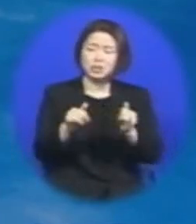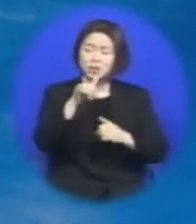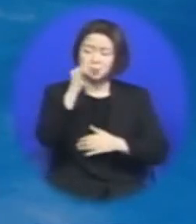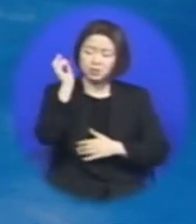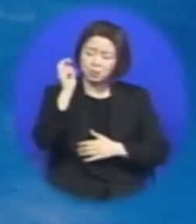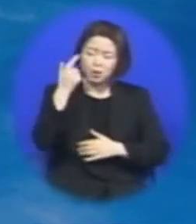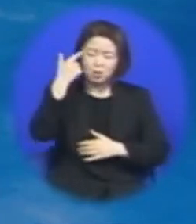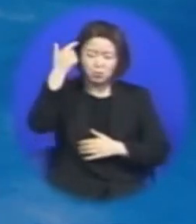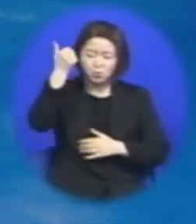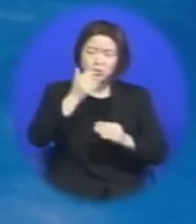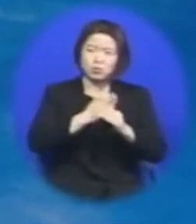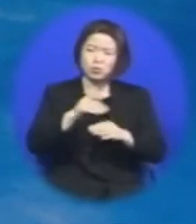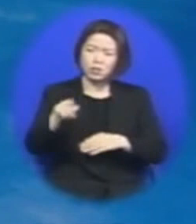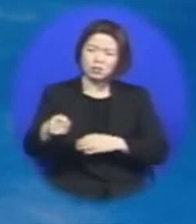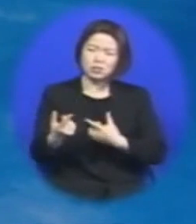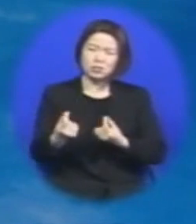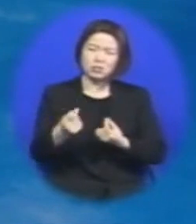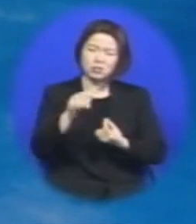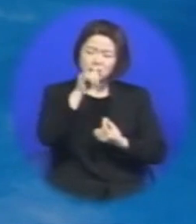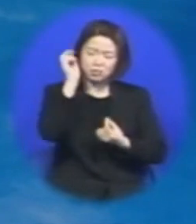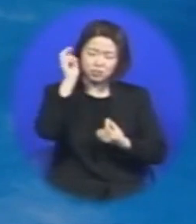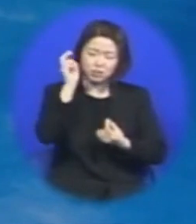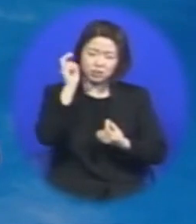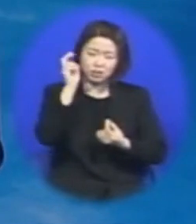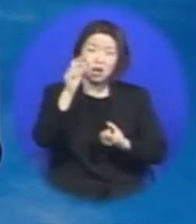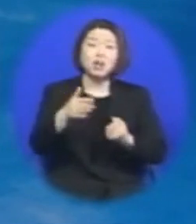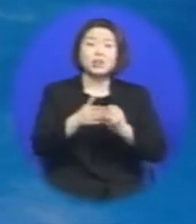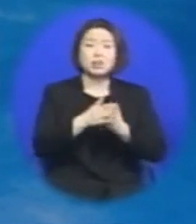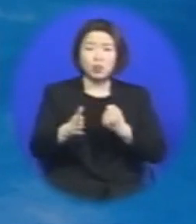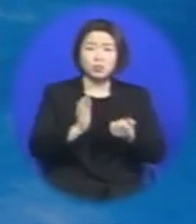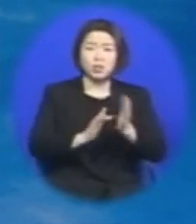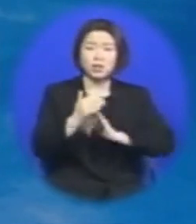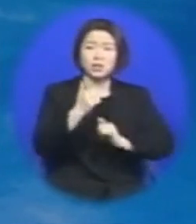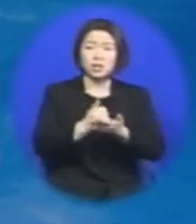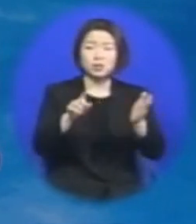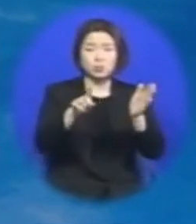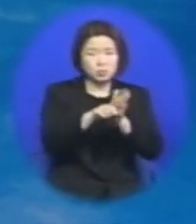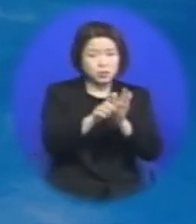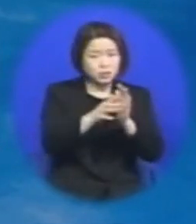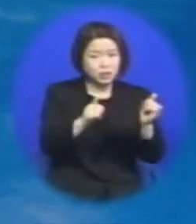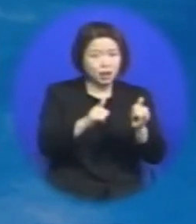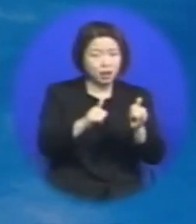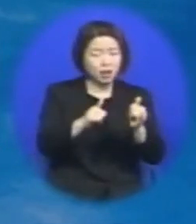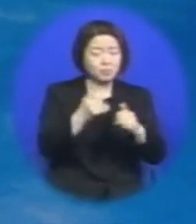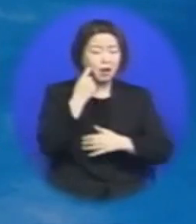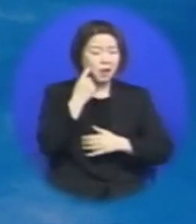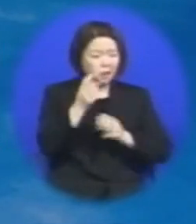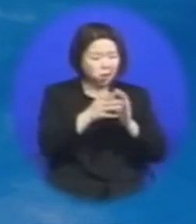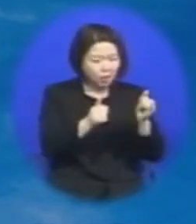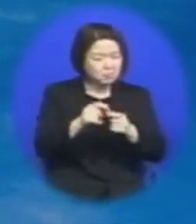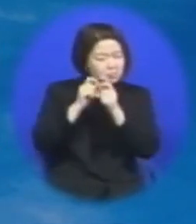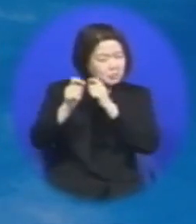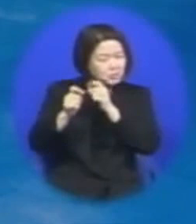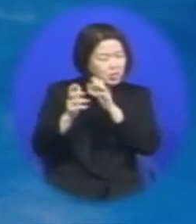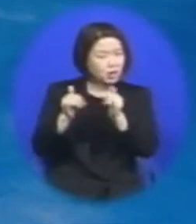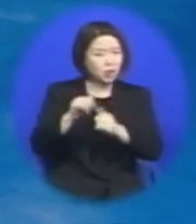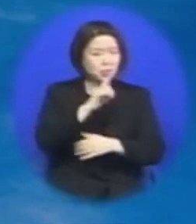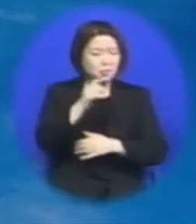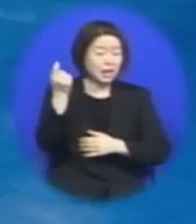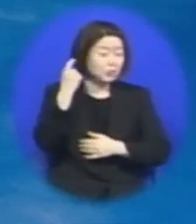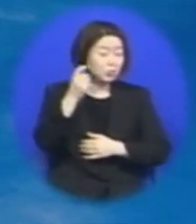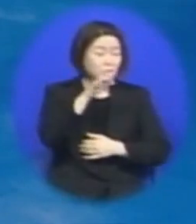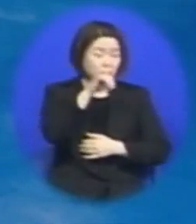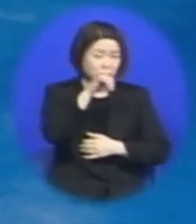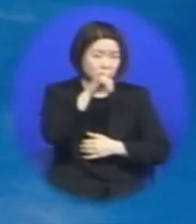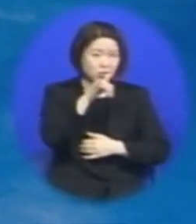중에도 그런 사람이 있나 봐 그러니 예수 믿는 사람 거짓말쟁이고 사기꾼이라고 이렇게 말을 듣지